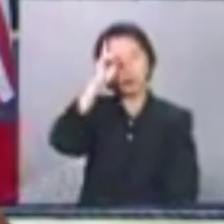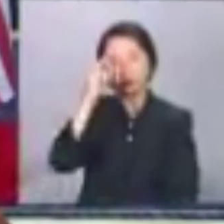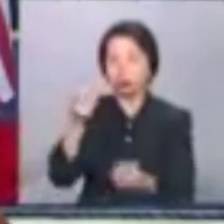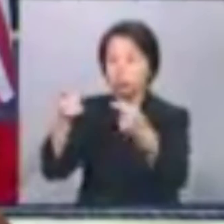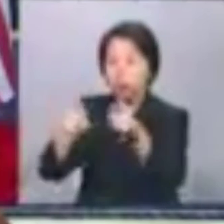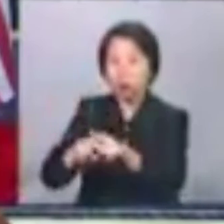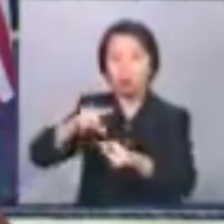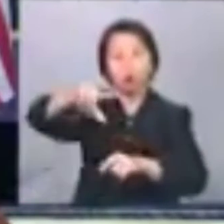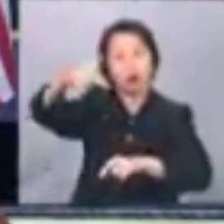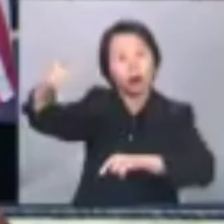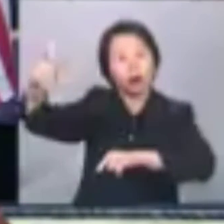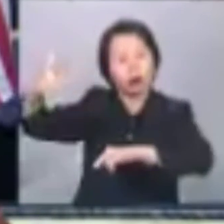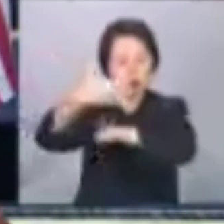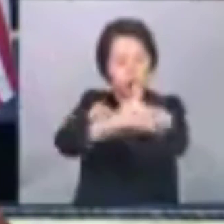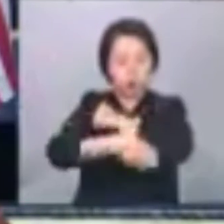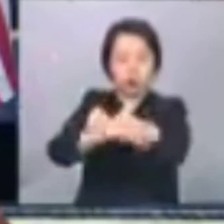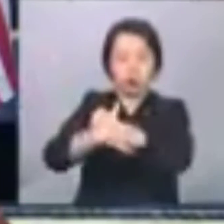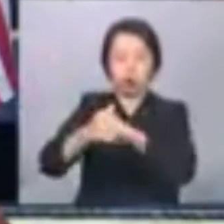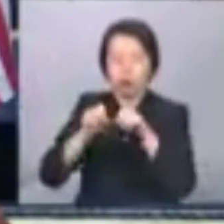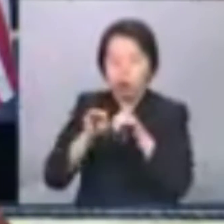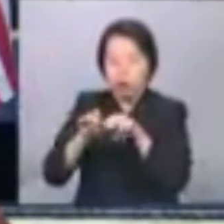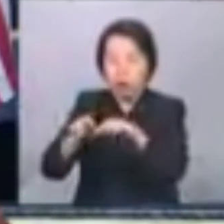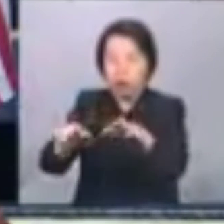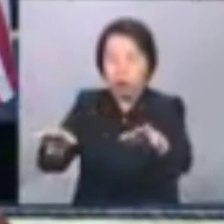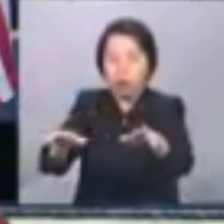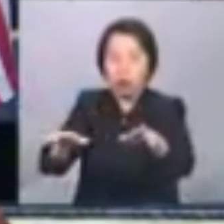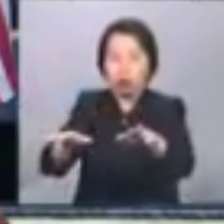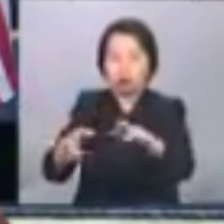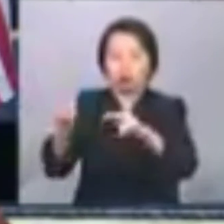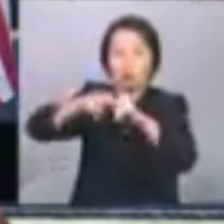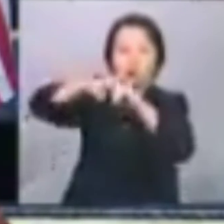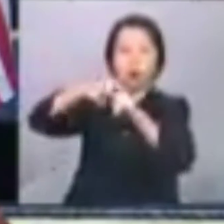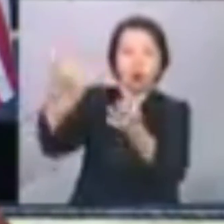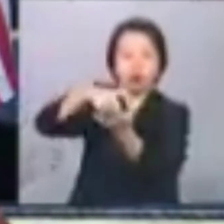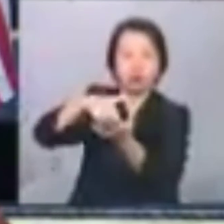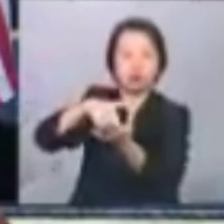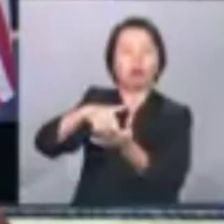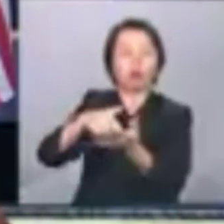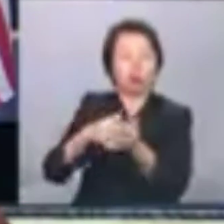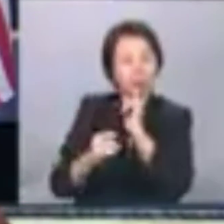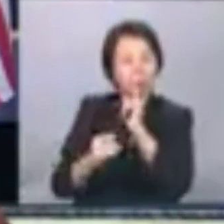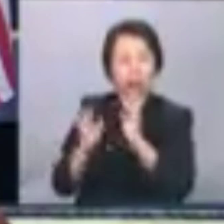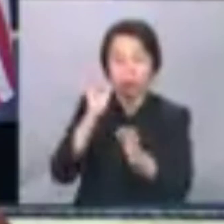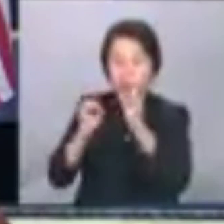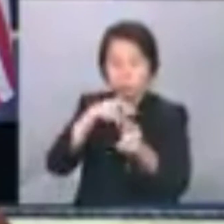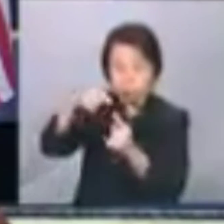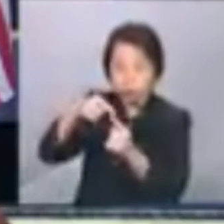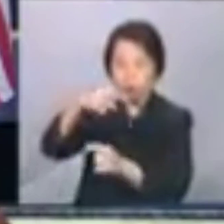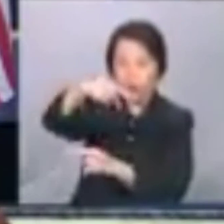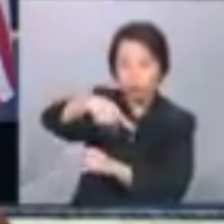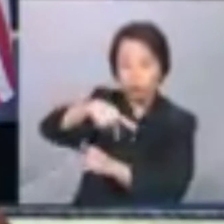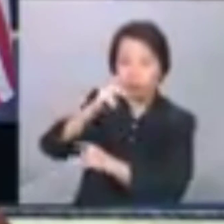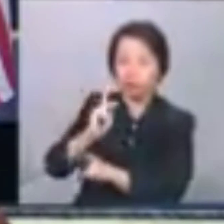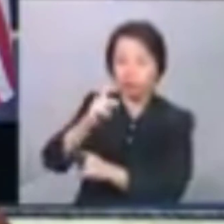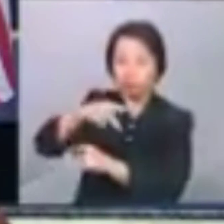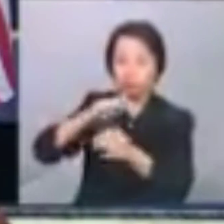di bawah negara penularan wabah ini meningkat semula apabila perintah kaulan pergerakan